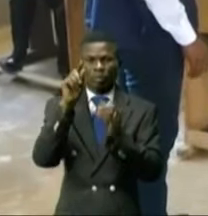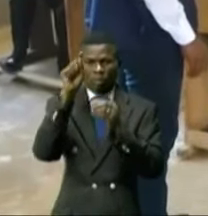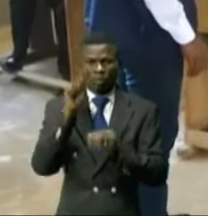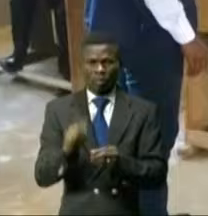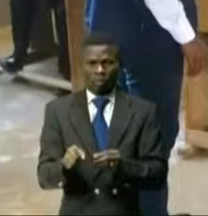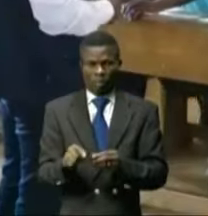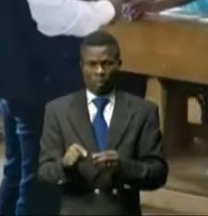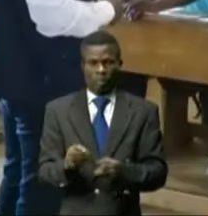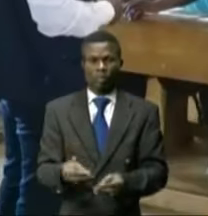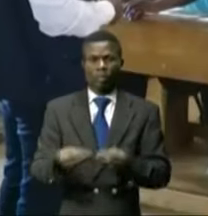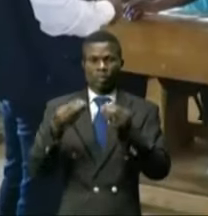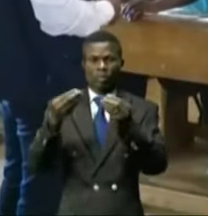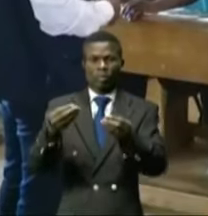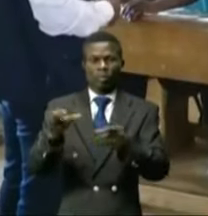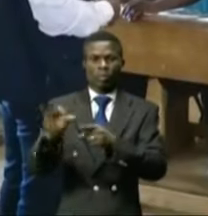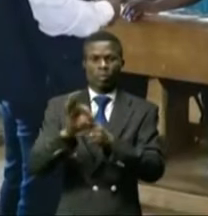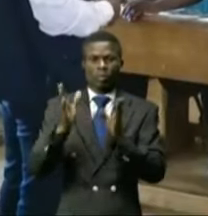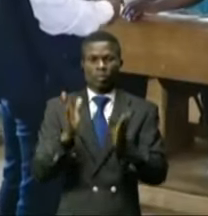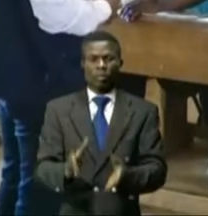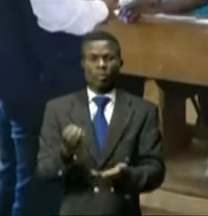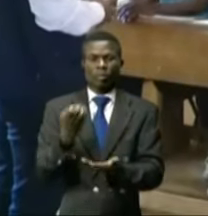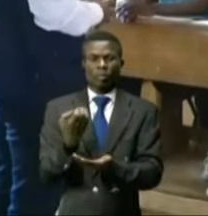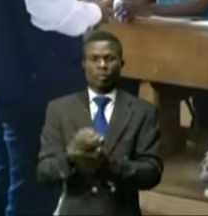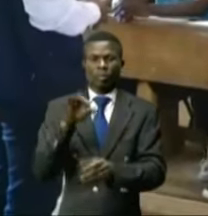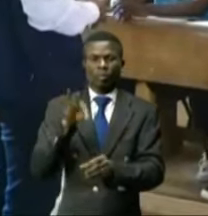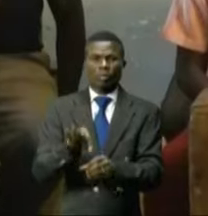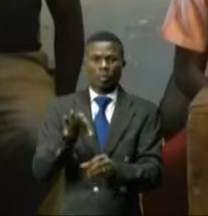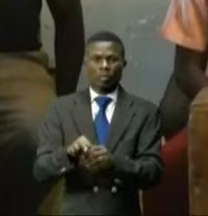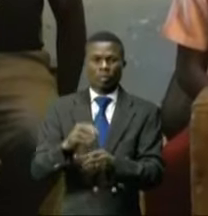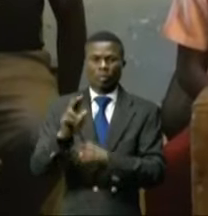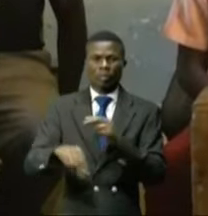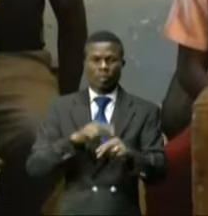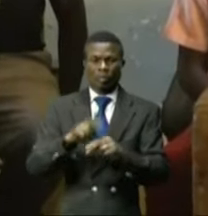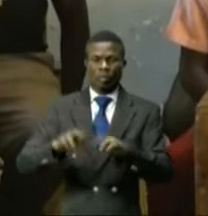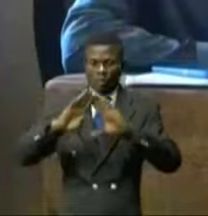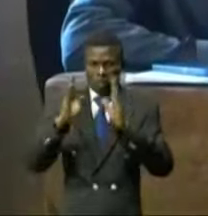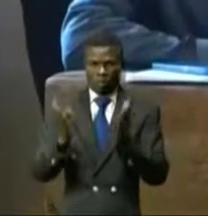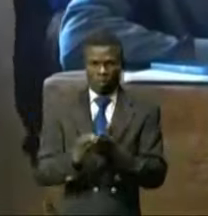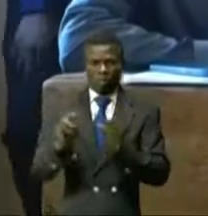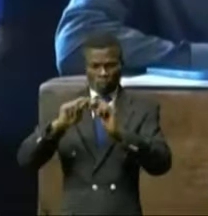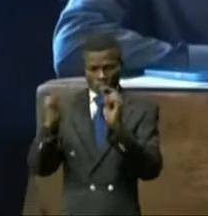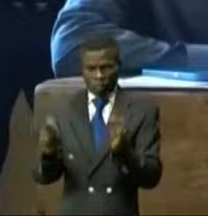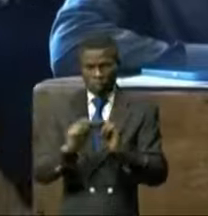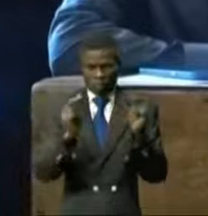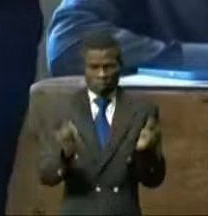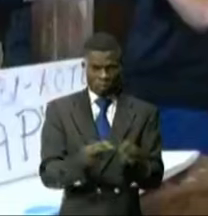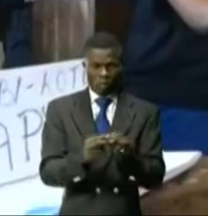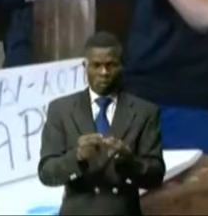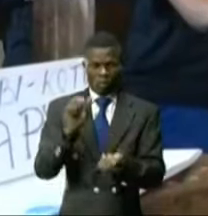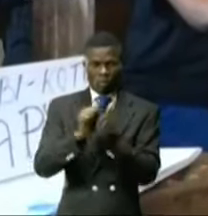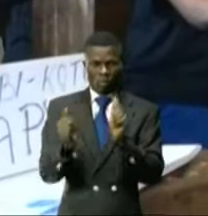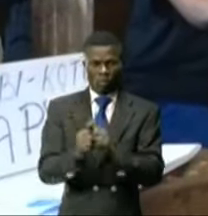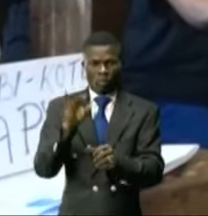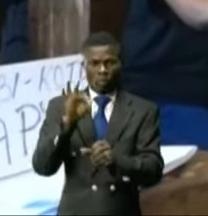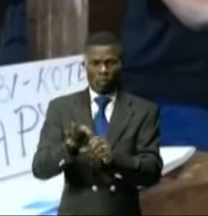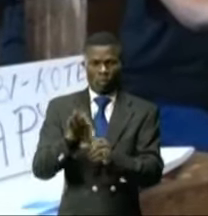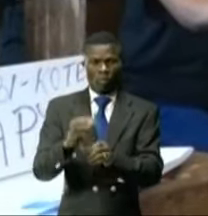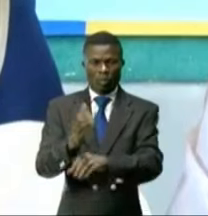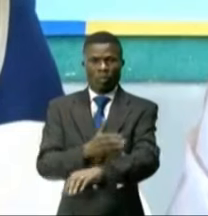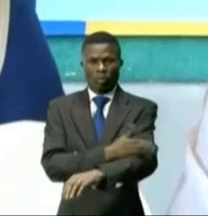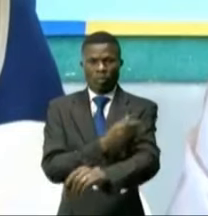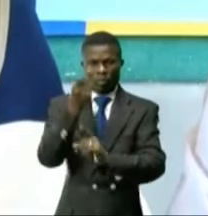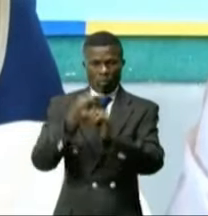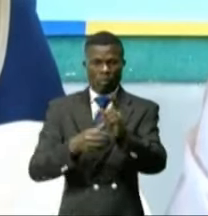qui feront de même pour les formateurs électoraux nationaux. Le tout est de former une chaîne en marche des élections combinées du 20